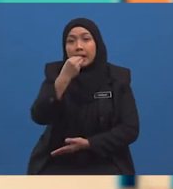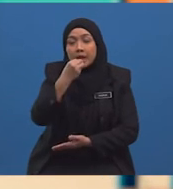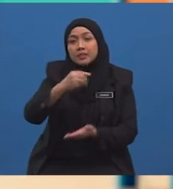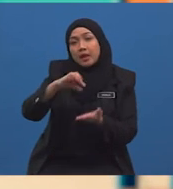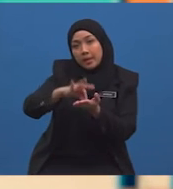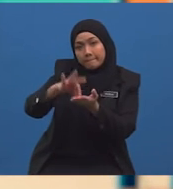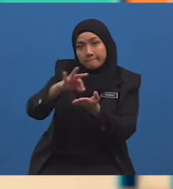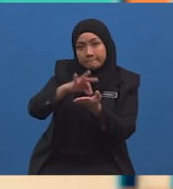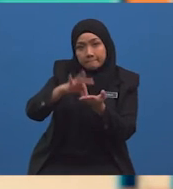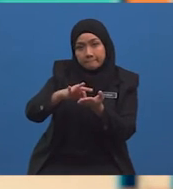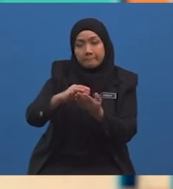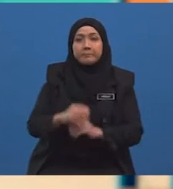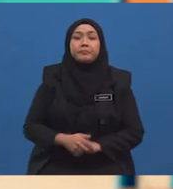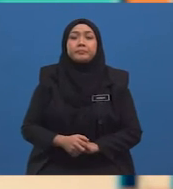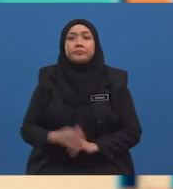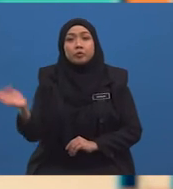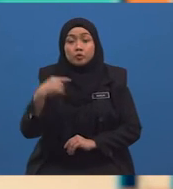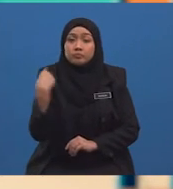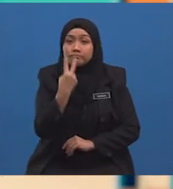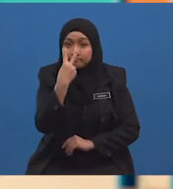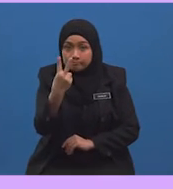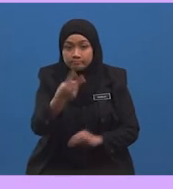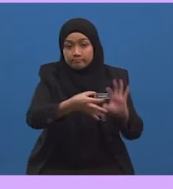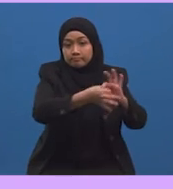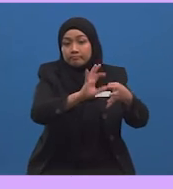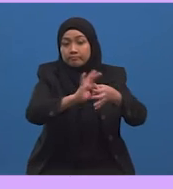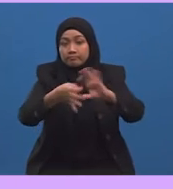Mari kita lihat pula rantai makanan.